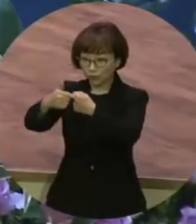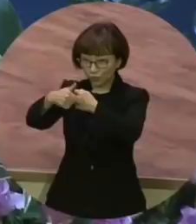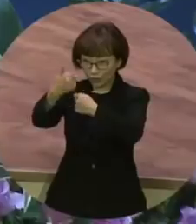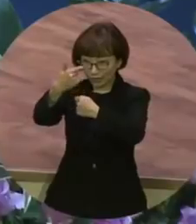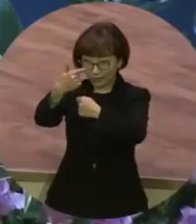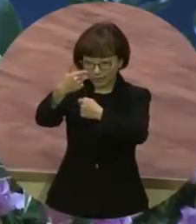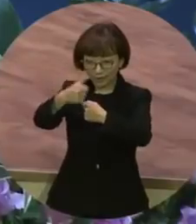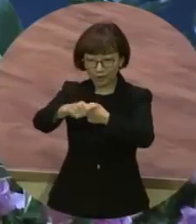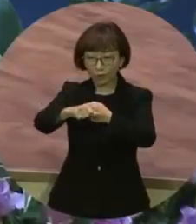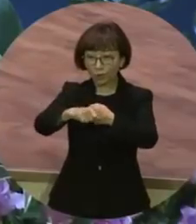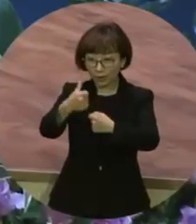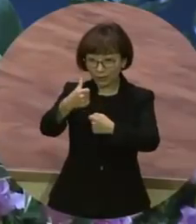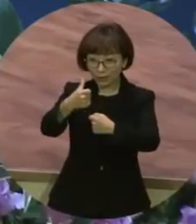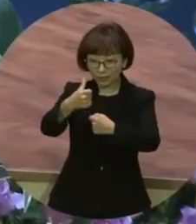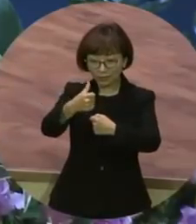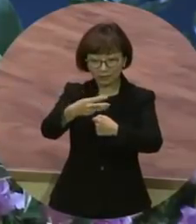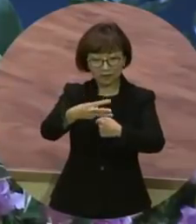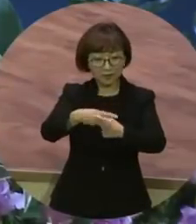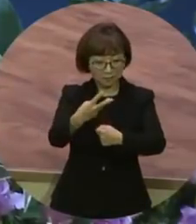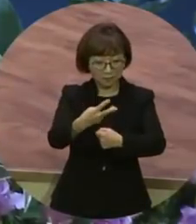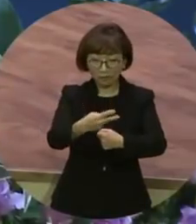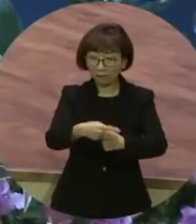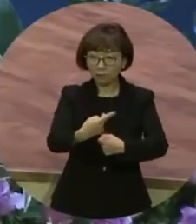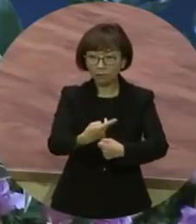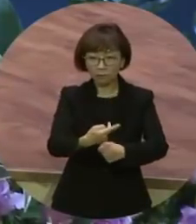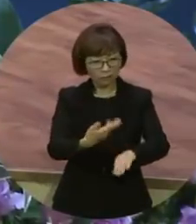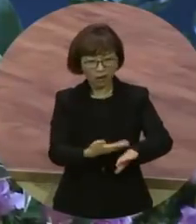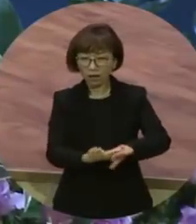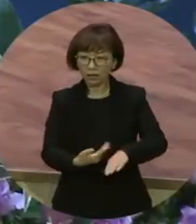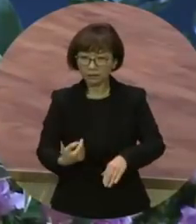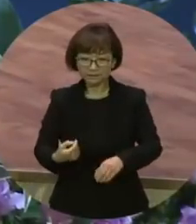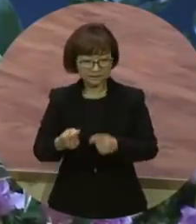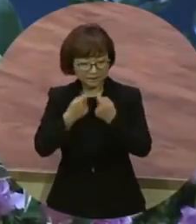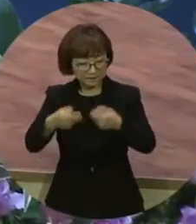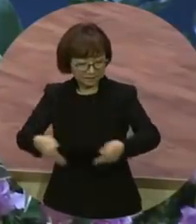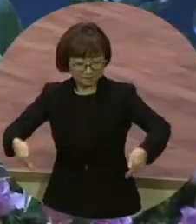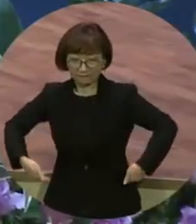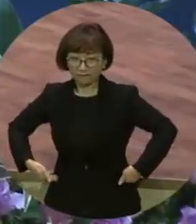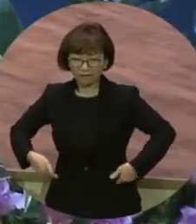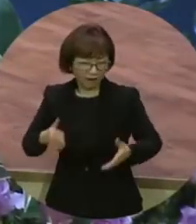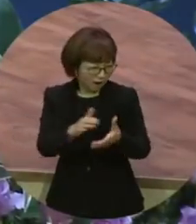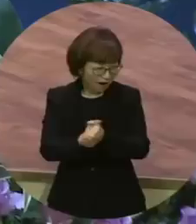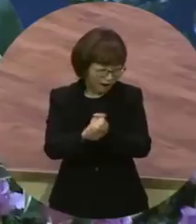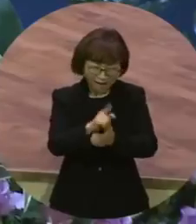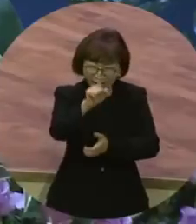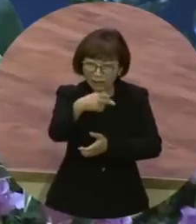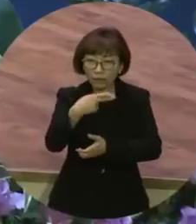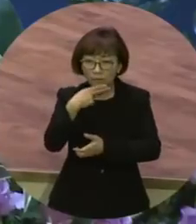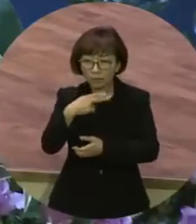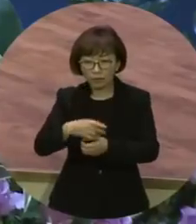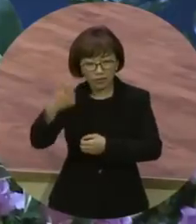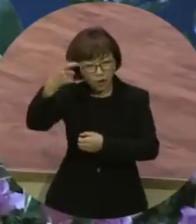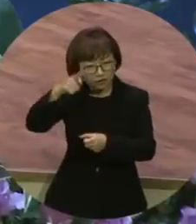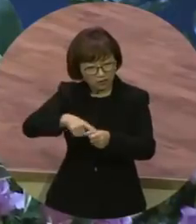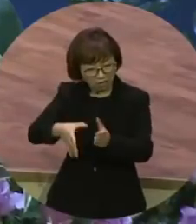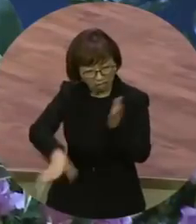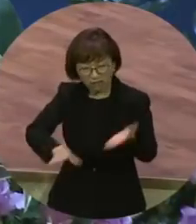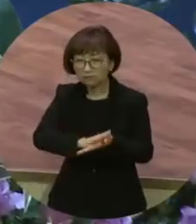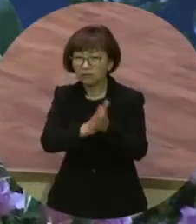5학년이 다르고 3학년, 2학년이 다르대요. 점점점 개인주의가 되고 점점점 아이들이 영적으로 이상해지고 있다라는 것입니다.